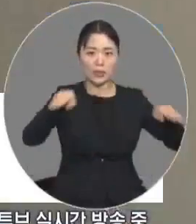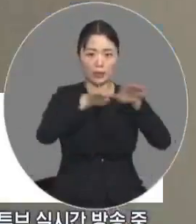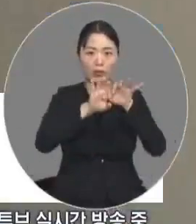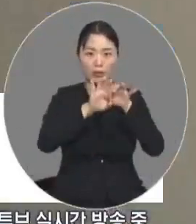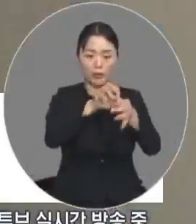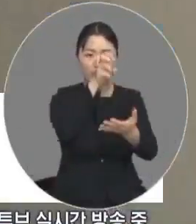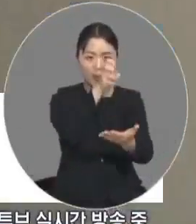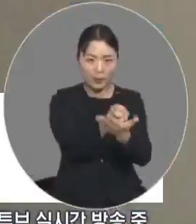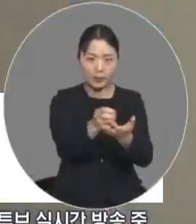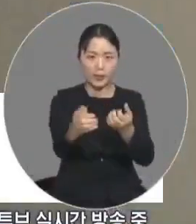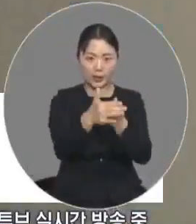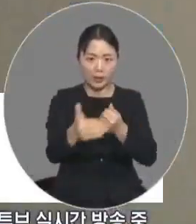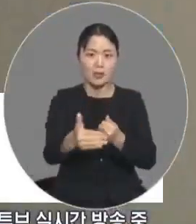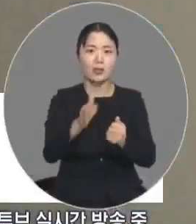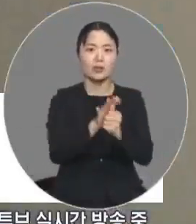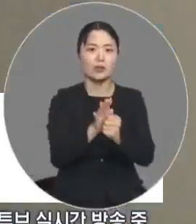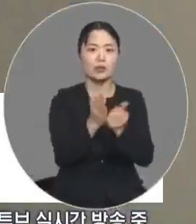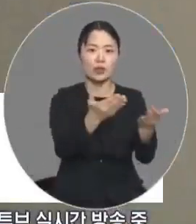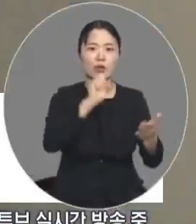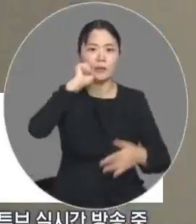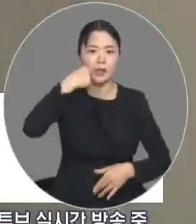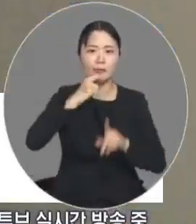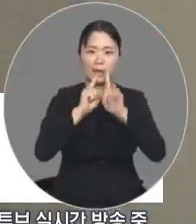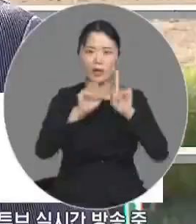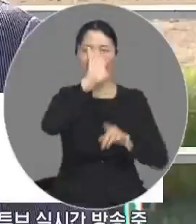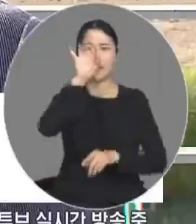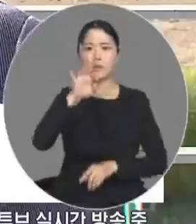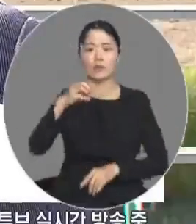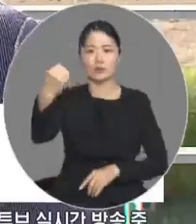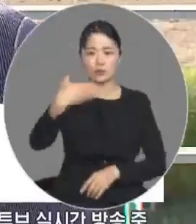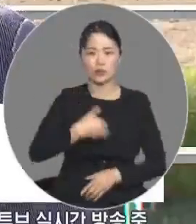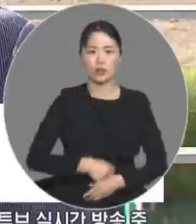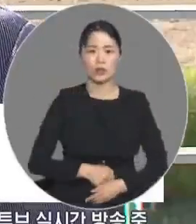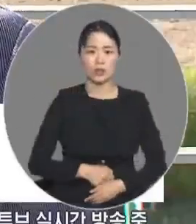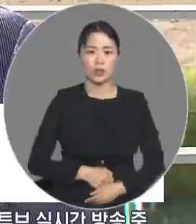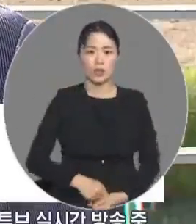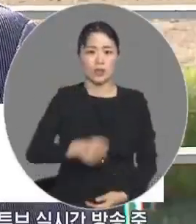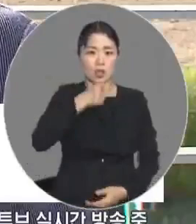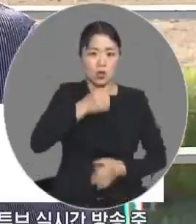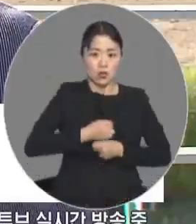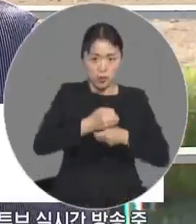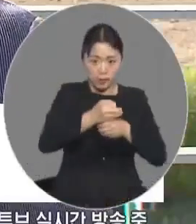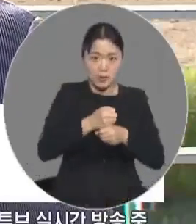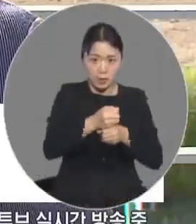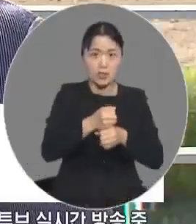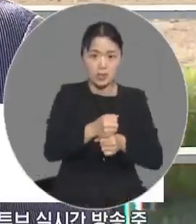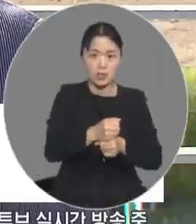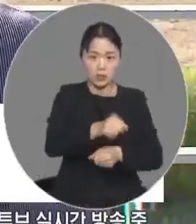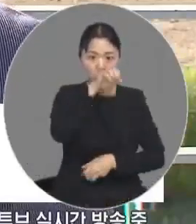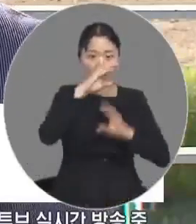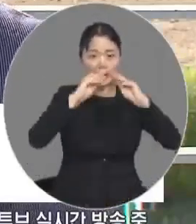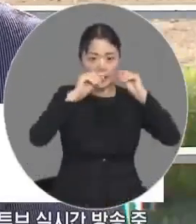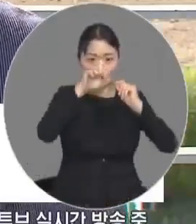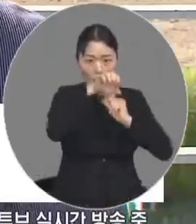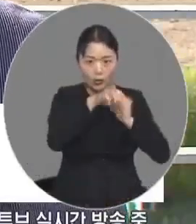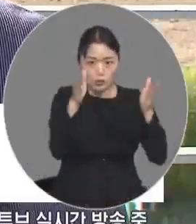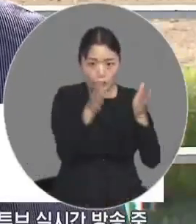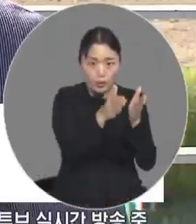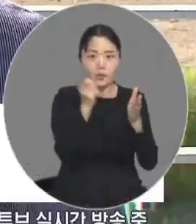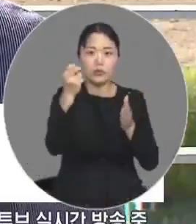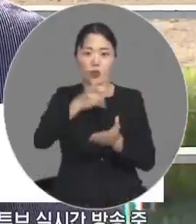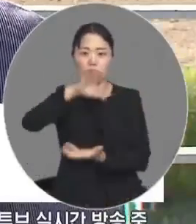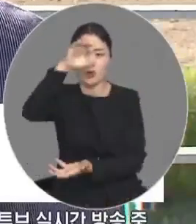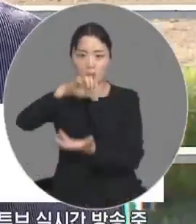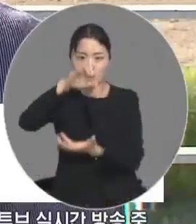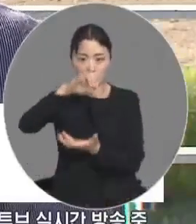관련법상 지원이 어렵다는 말만 되풀이합니다. 저수지 용량을 줄인다든지 아니 면적을 줄인다든지 그둘 중에 하나가